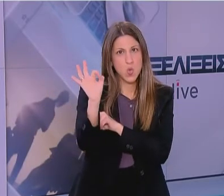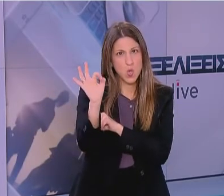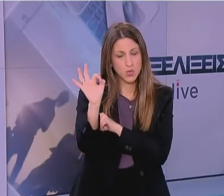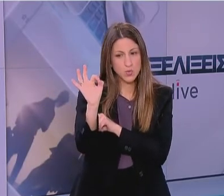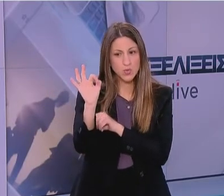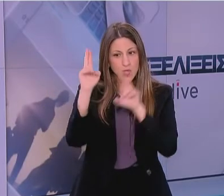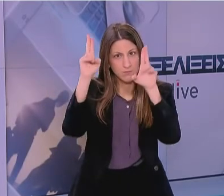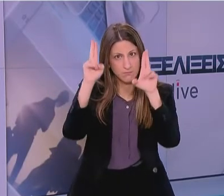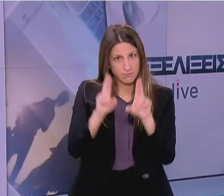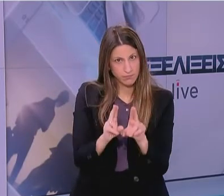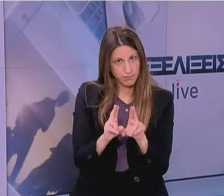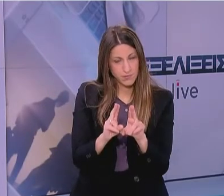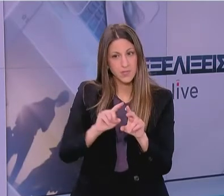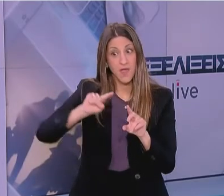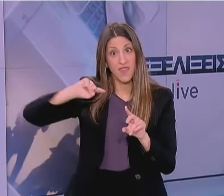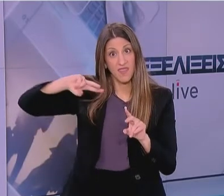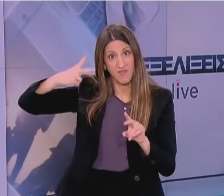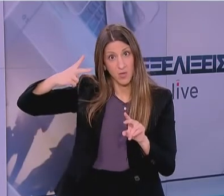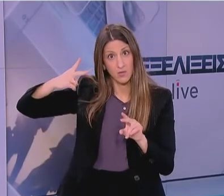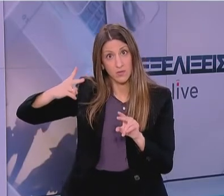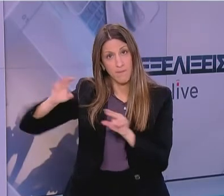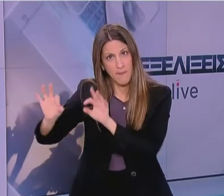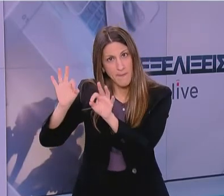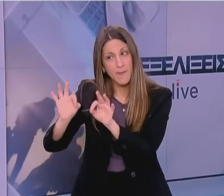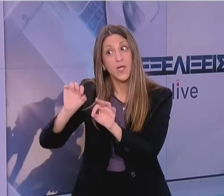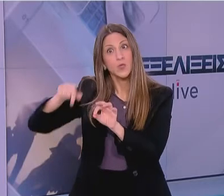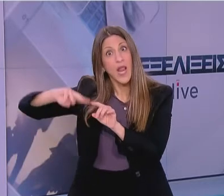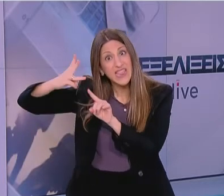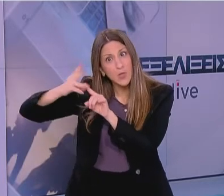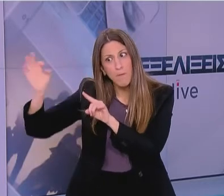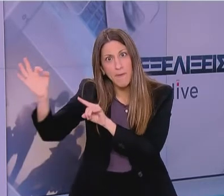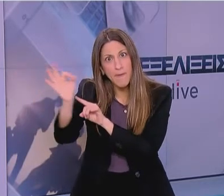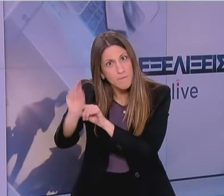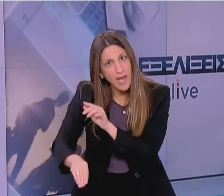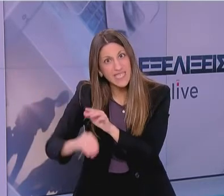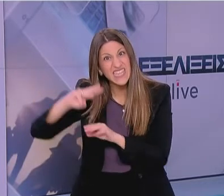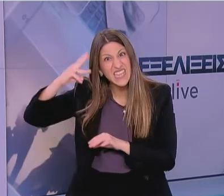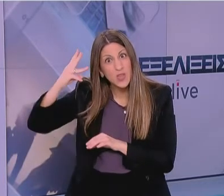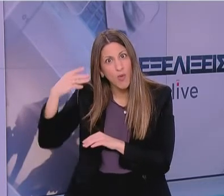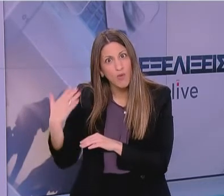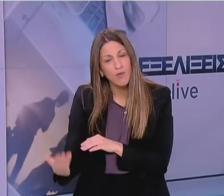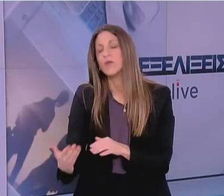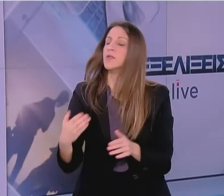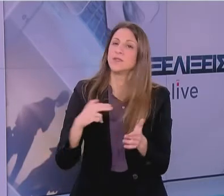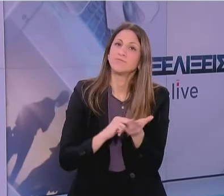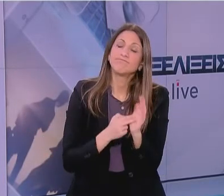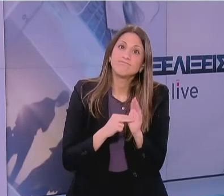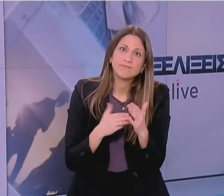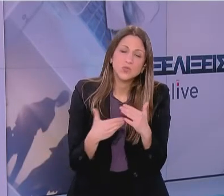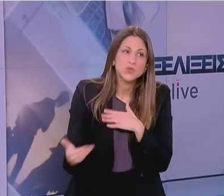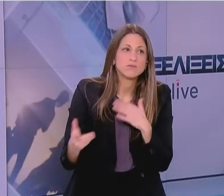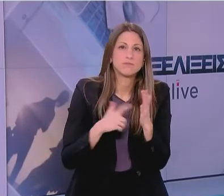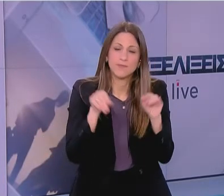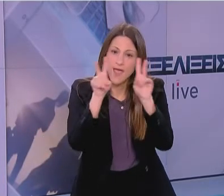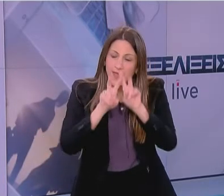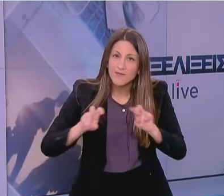τρίτο κύμα στην Άπα Ανατολή και επαρχίες της Κίνας και στο Χονγκ Κονγκ. Χρειάζεται πάρα πολύ προσοχή, χρειάζεται